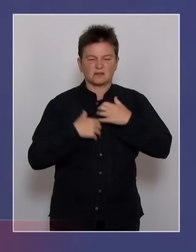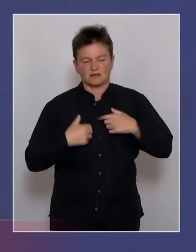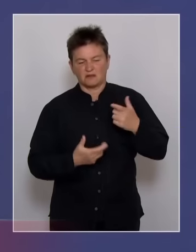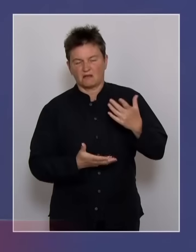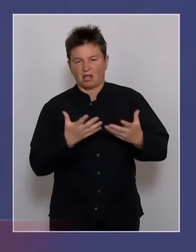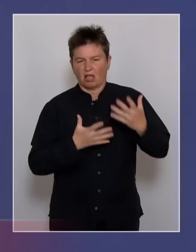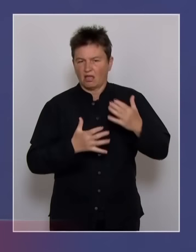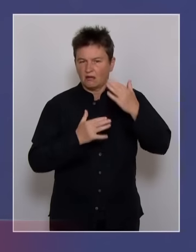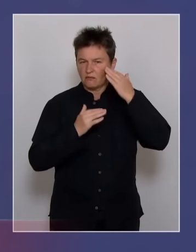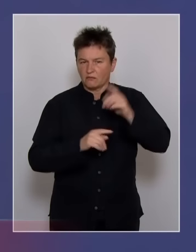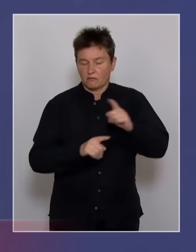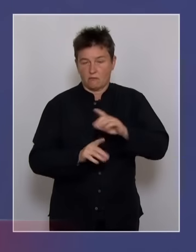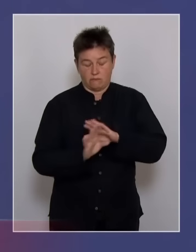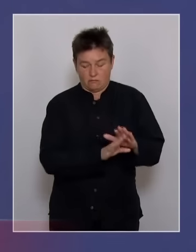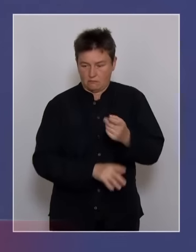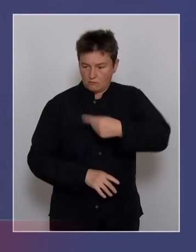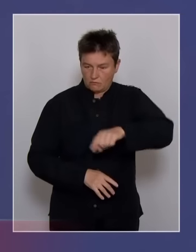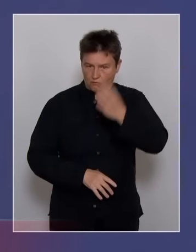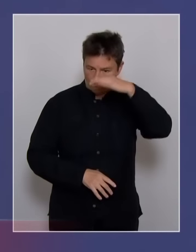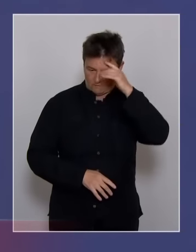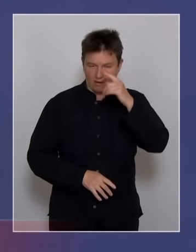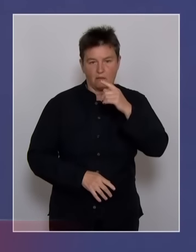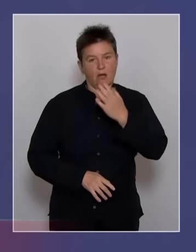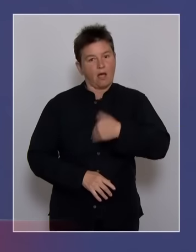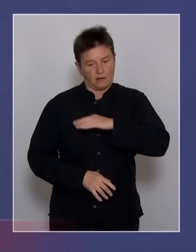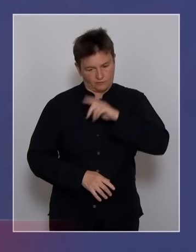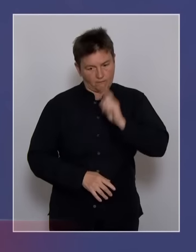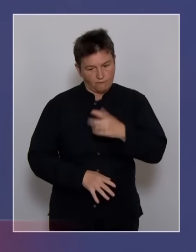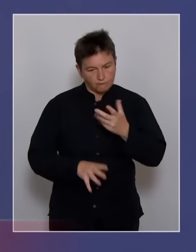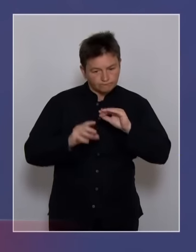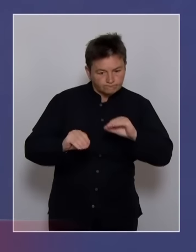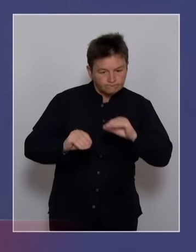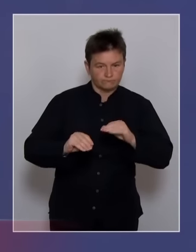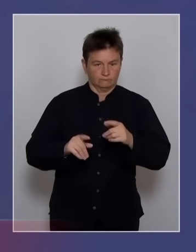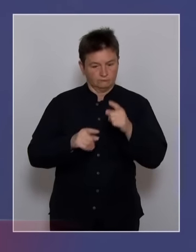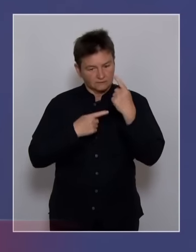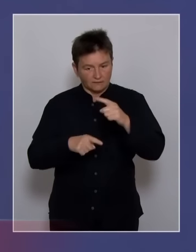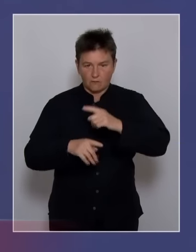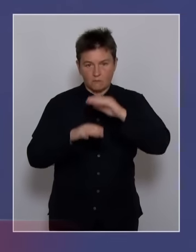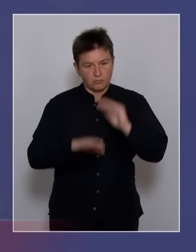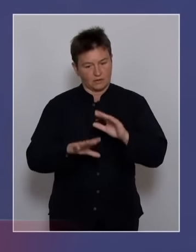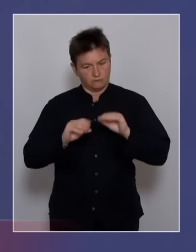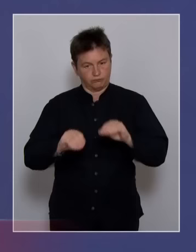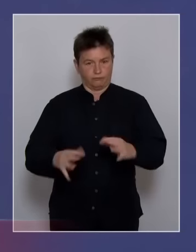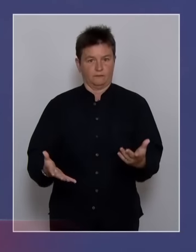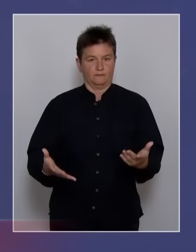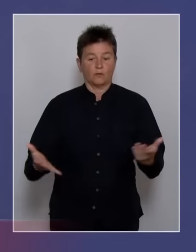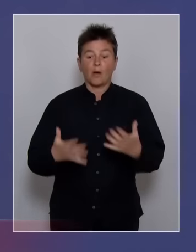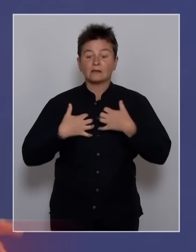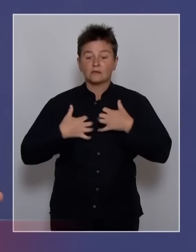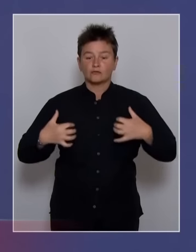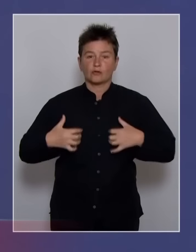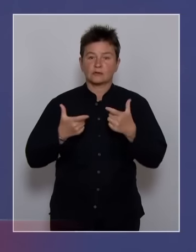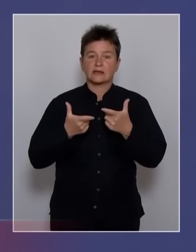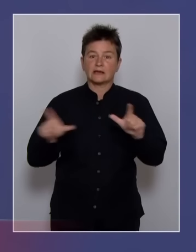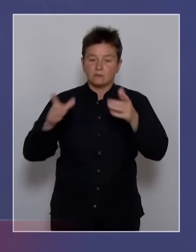nous avons une responsabilité en européen pour la défendre l'enseigner défendre aussi une science libre